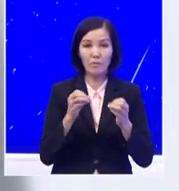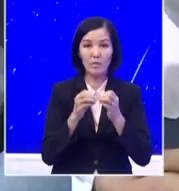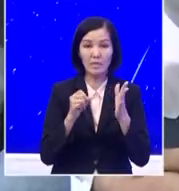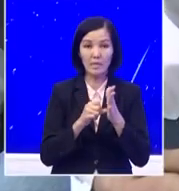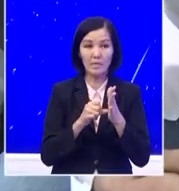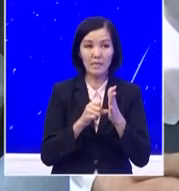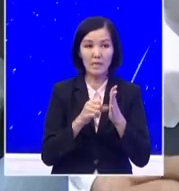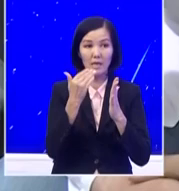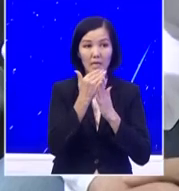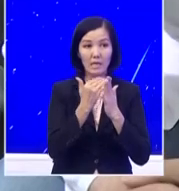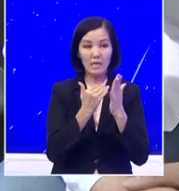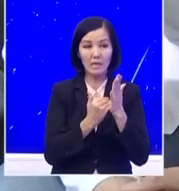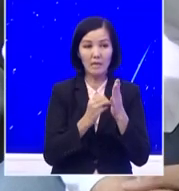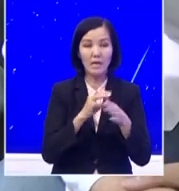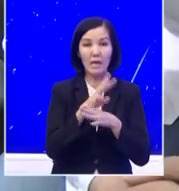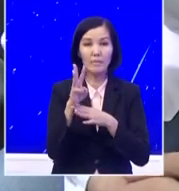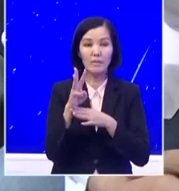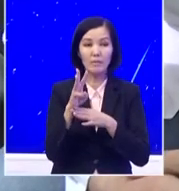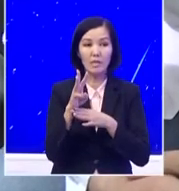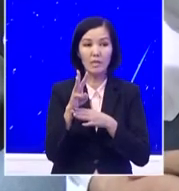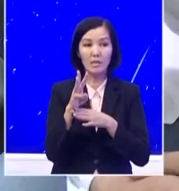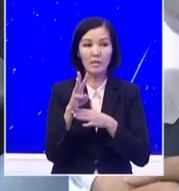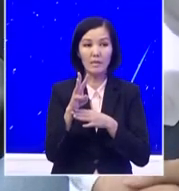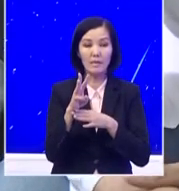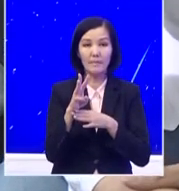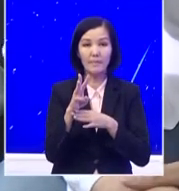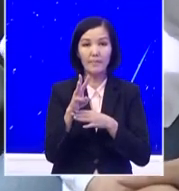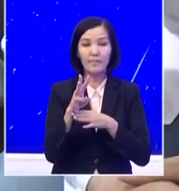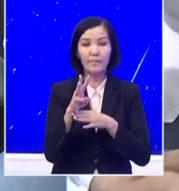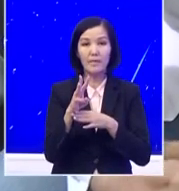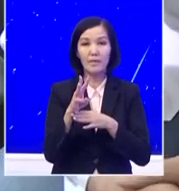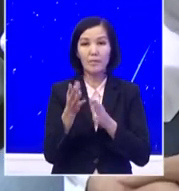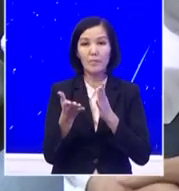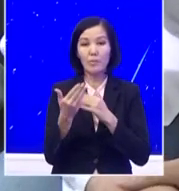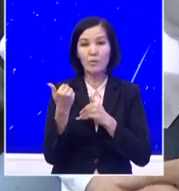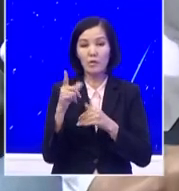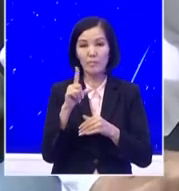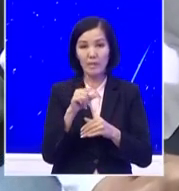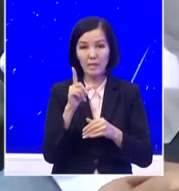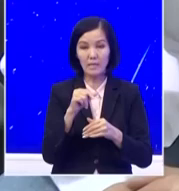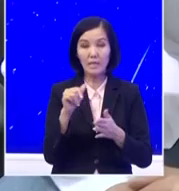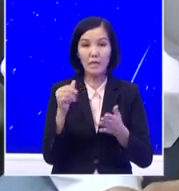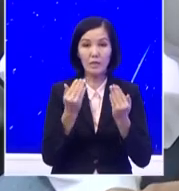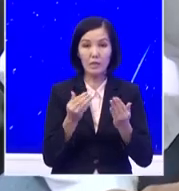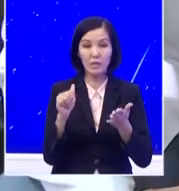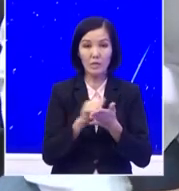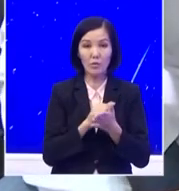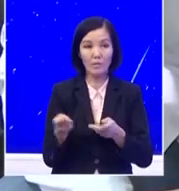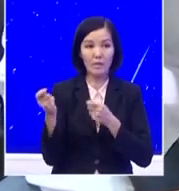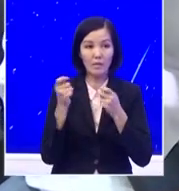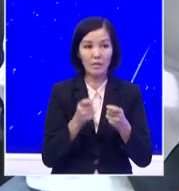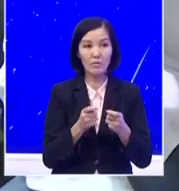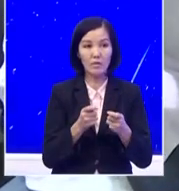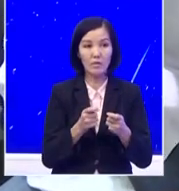критериям. Обеспечение медицинскими. СК «Фармация» на прошлый понедельник приезжала, сейчас накладные принесут. Меня не интересует.